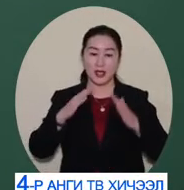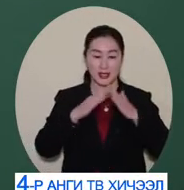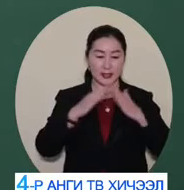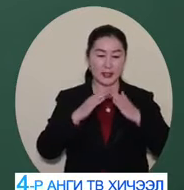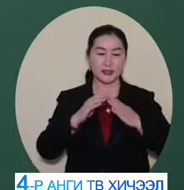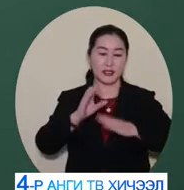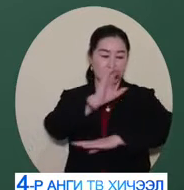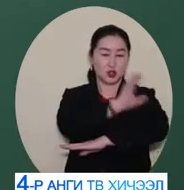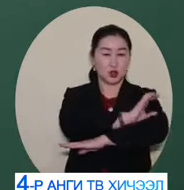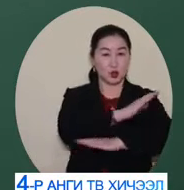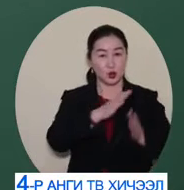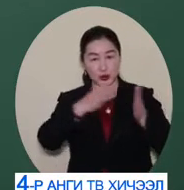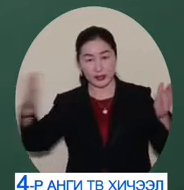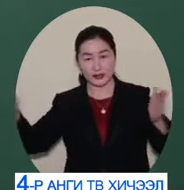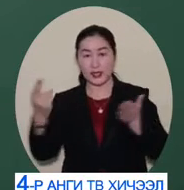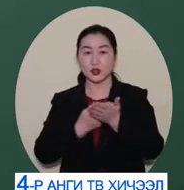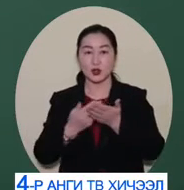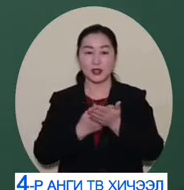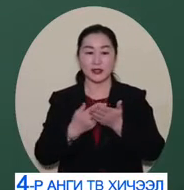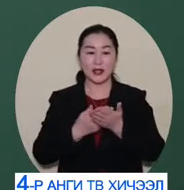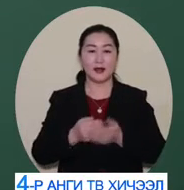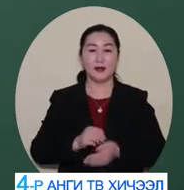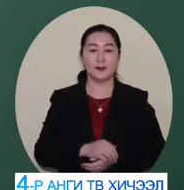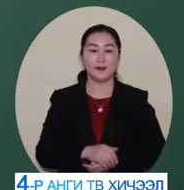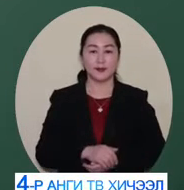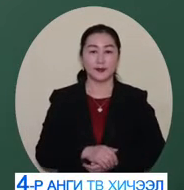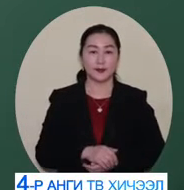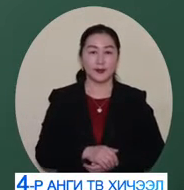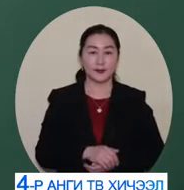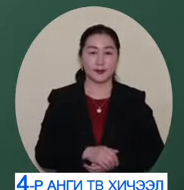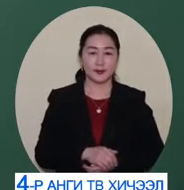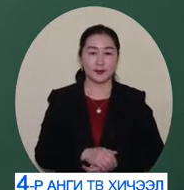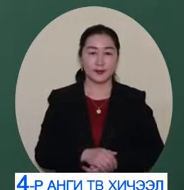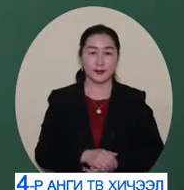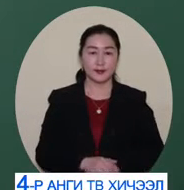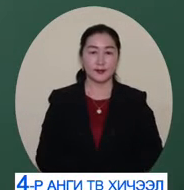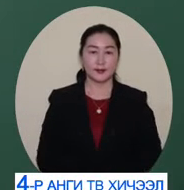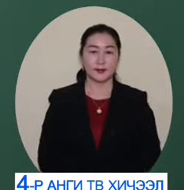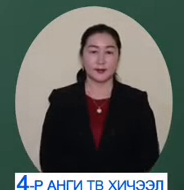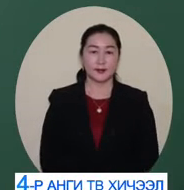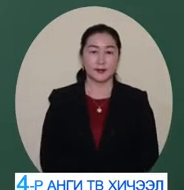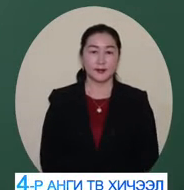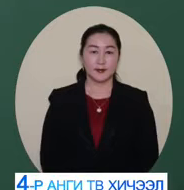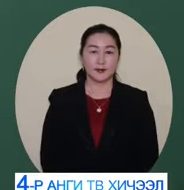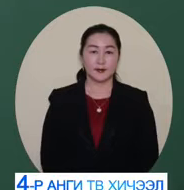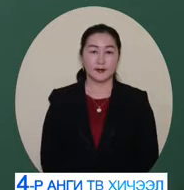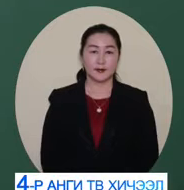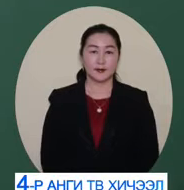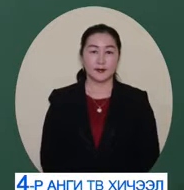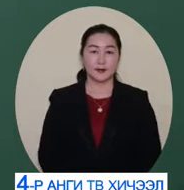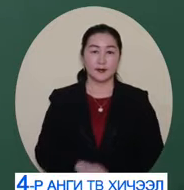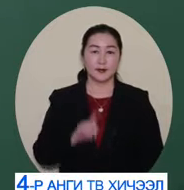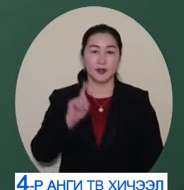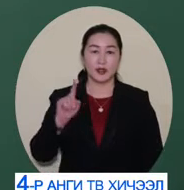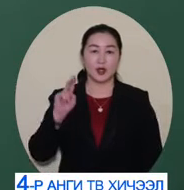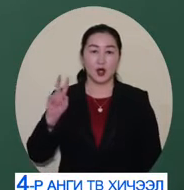энэ зайг өөр өөр хөрөө тэнгилж ээ зурж. За. Хүү өөрөө яаж тэнгилсэн